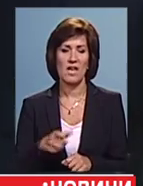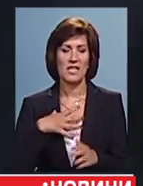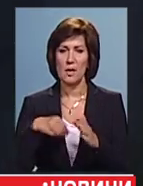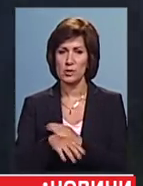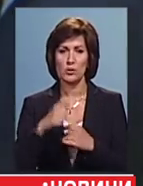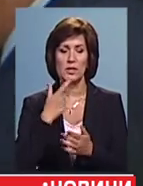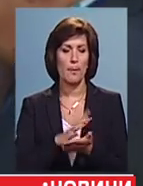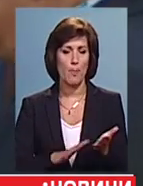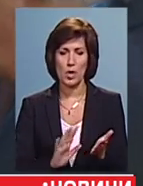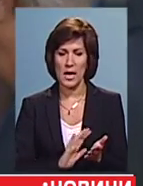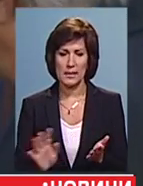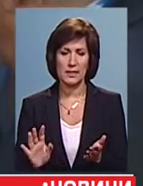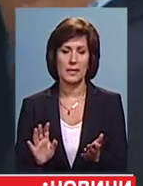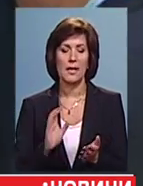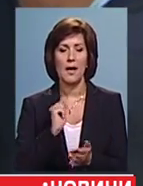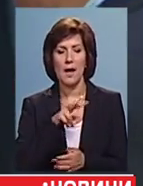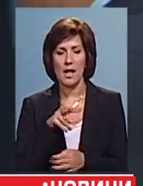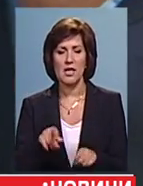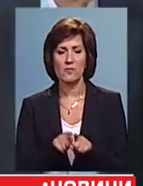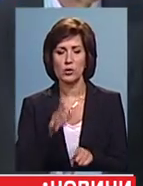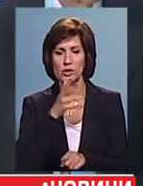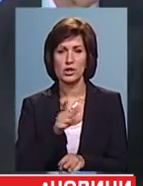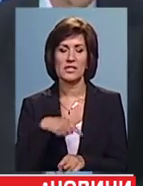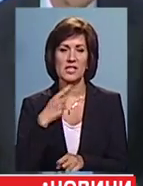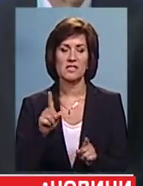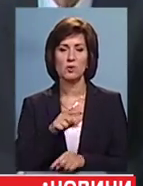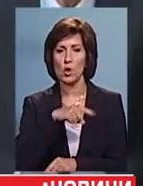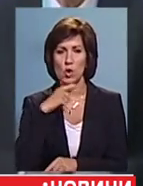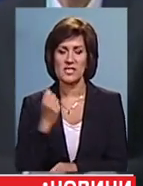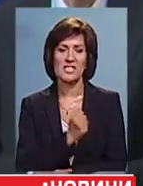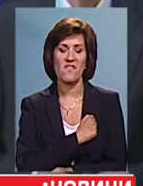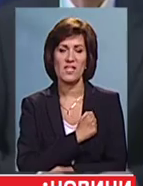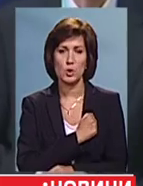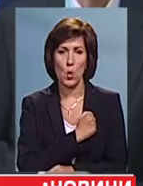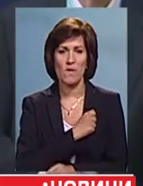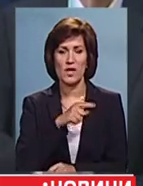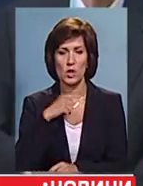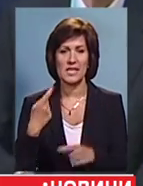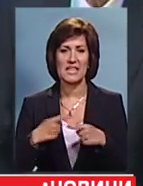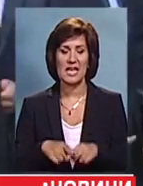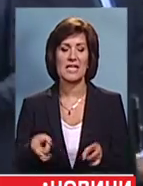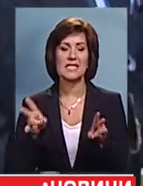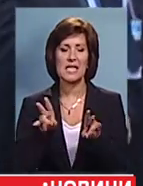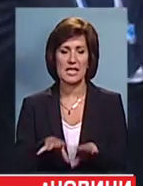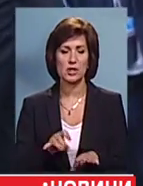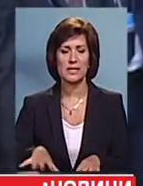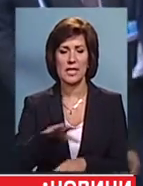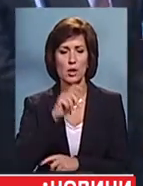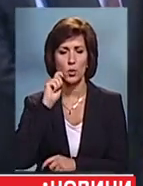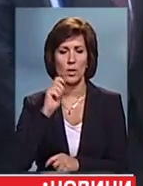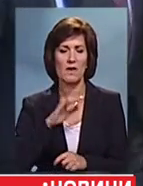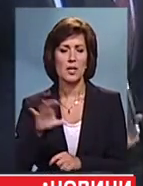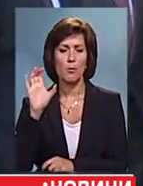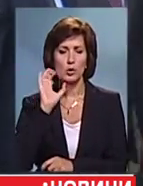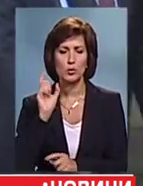загинув, не поранений. Але в той же час сказав, що російські військові і російська техніка залишається на території України.